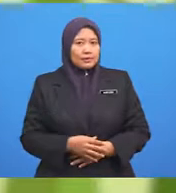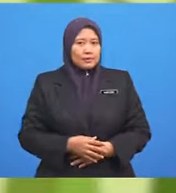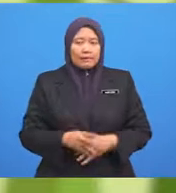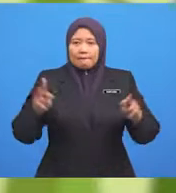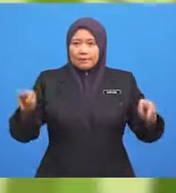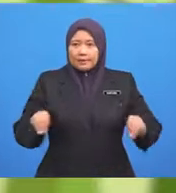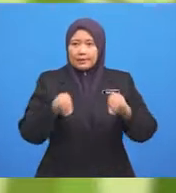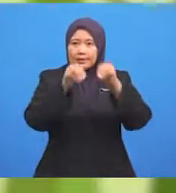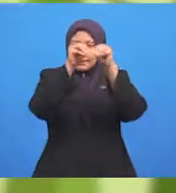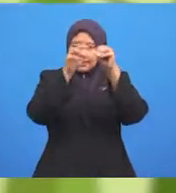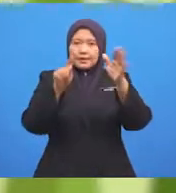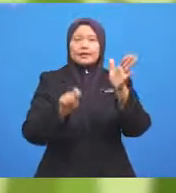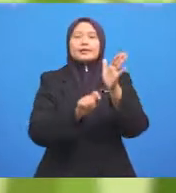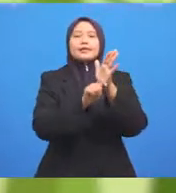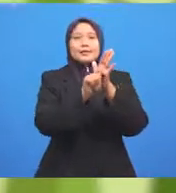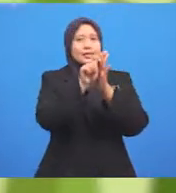Menara tinggi,